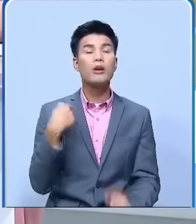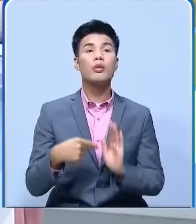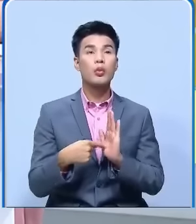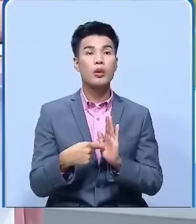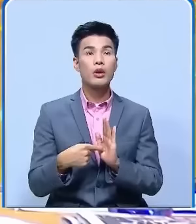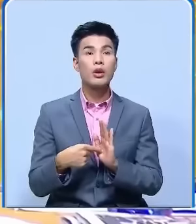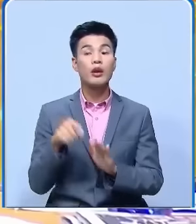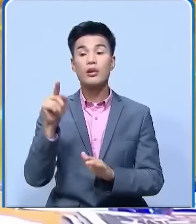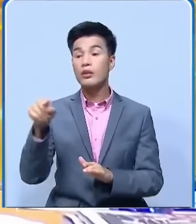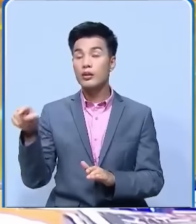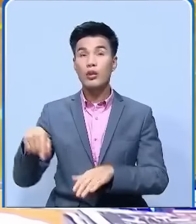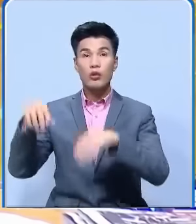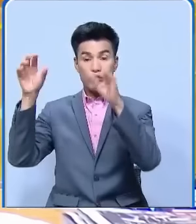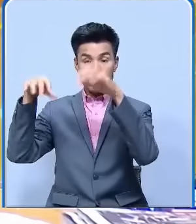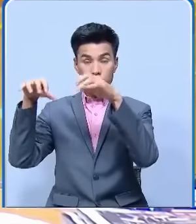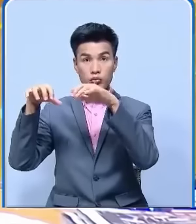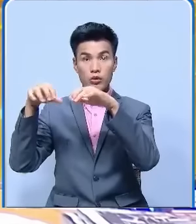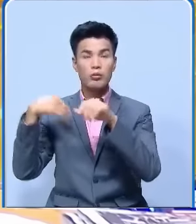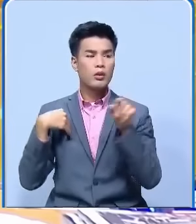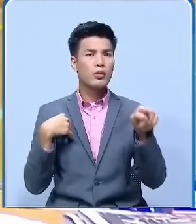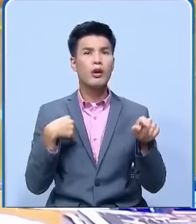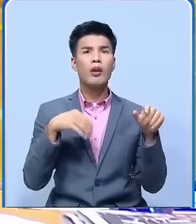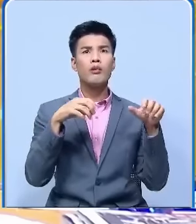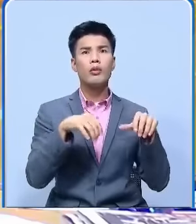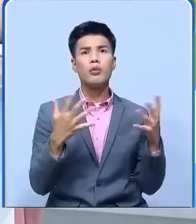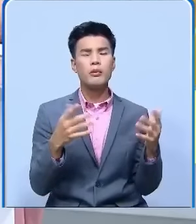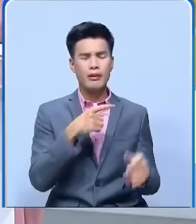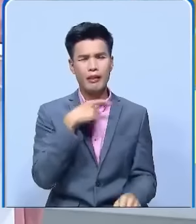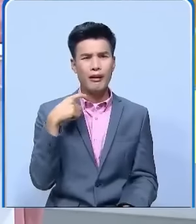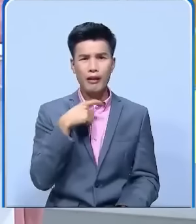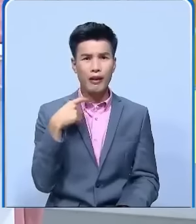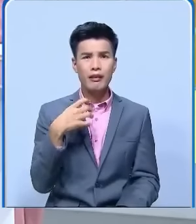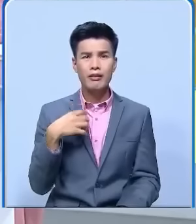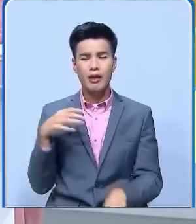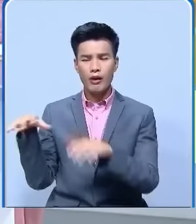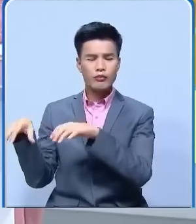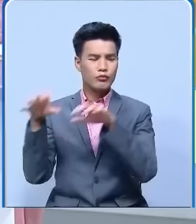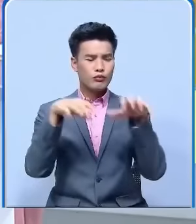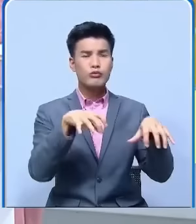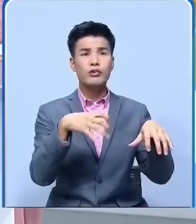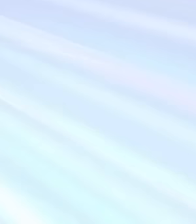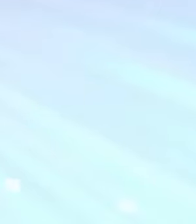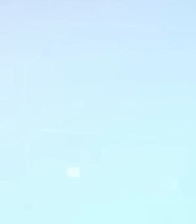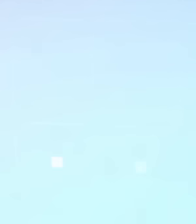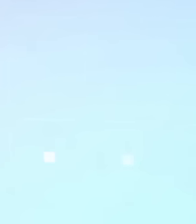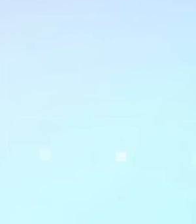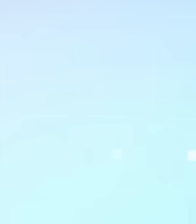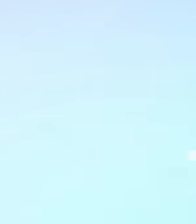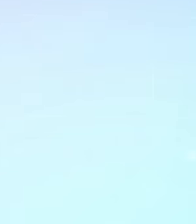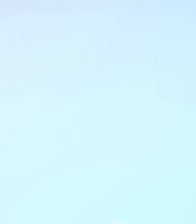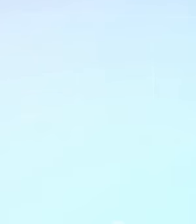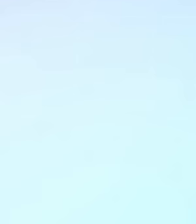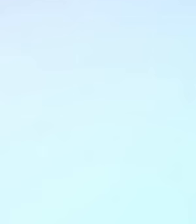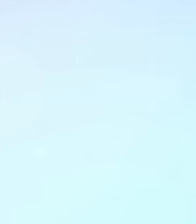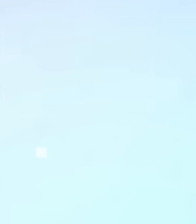ที่ตอนนั้นตอนนี้ฝนตกหนักนะก็จะมีอีกส่วนนึงบอกว่าแ้งเหลือเกินอยากให้มาตกบ้านฉันบ้างอย่าเงี้ยนะคะทำ 7